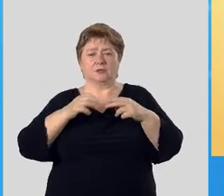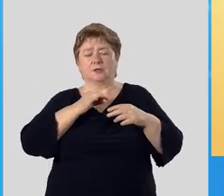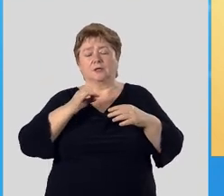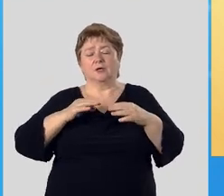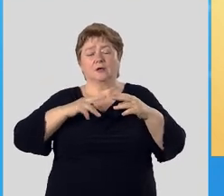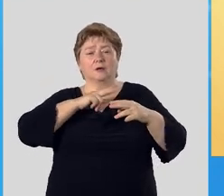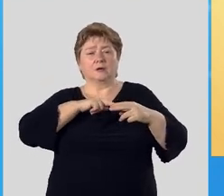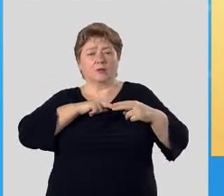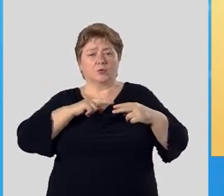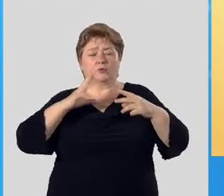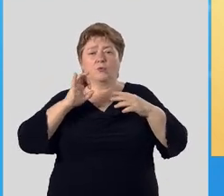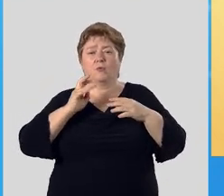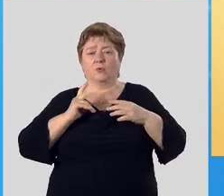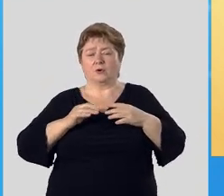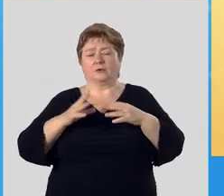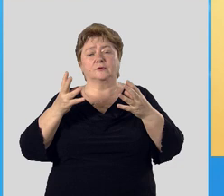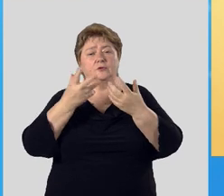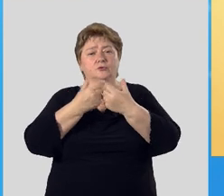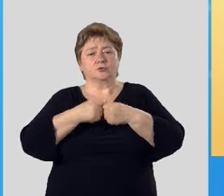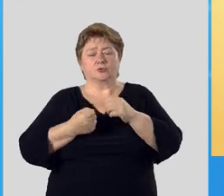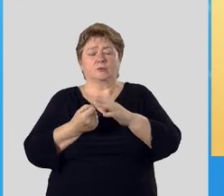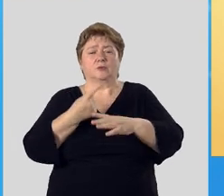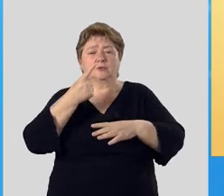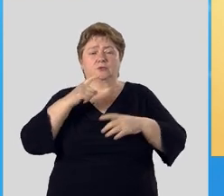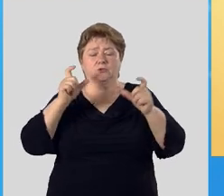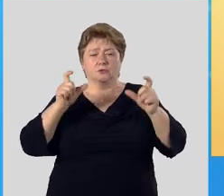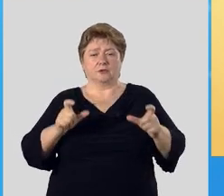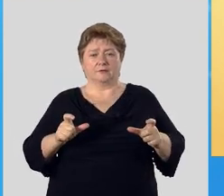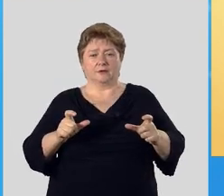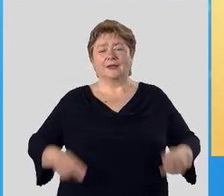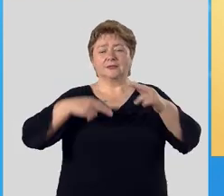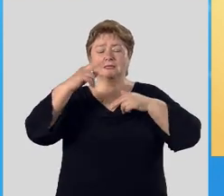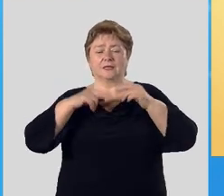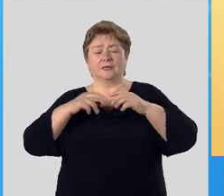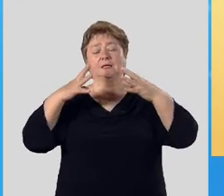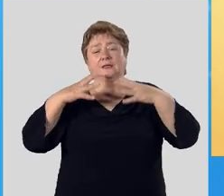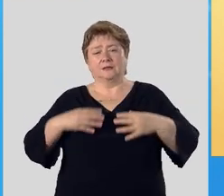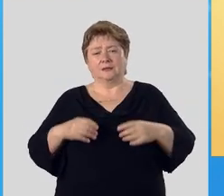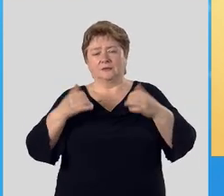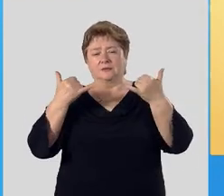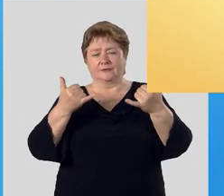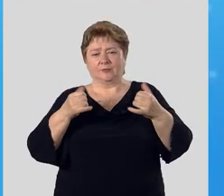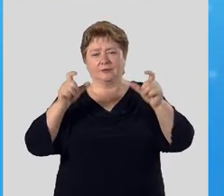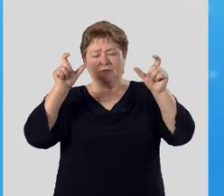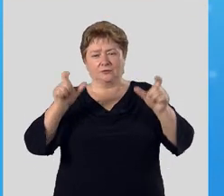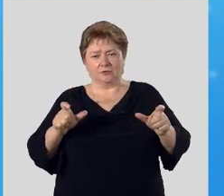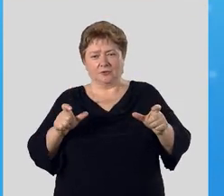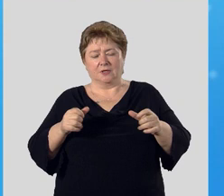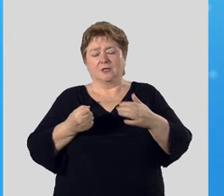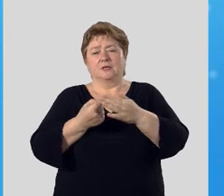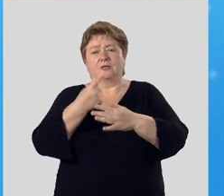функции органов с учетом происхождения человека строение тела современных людей